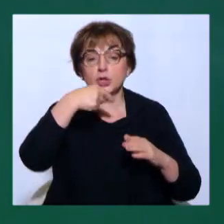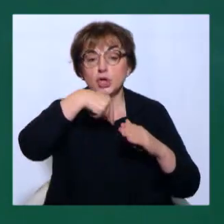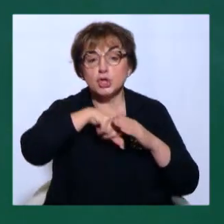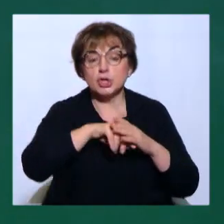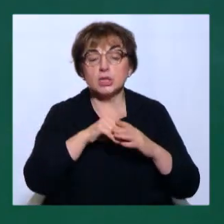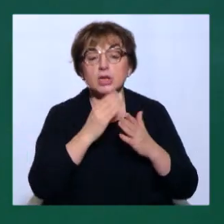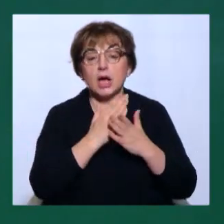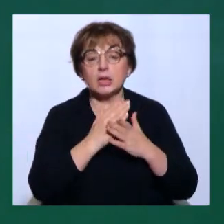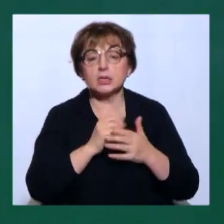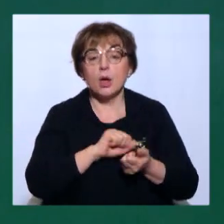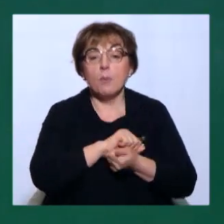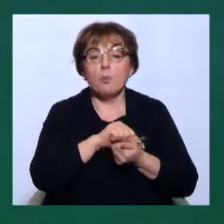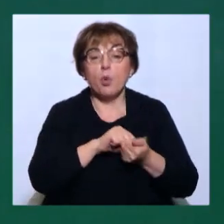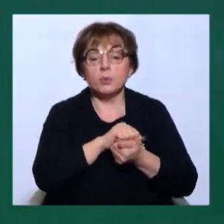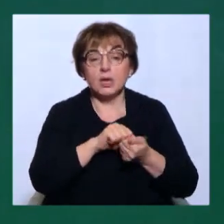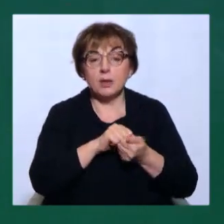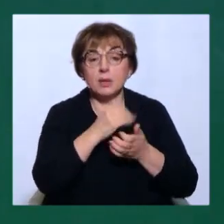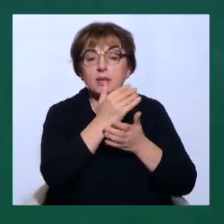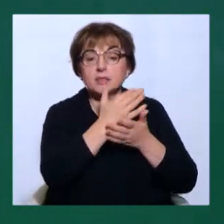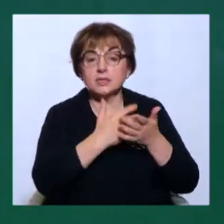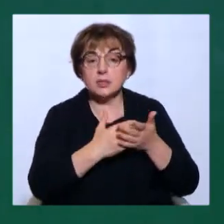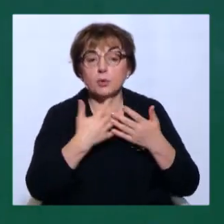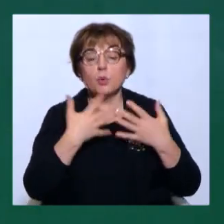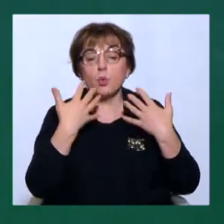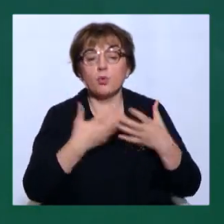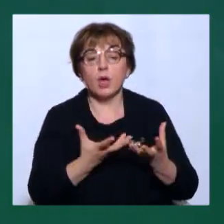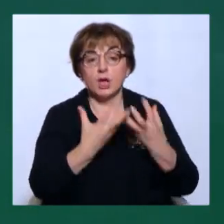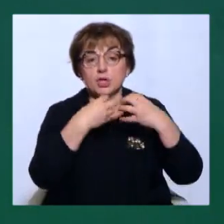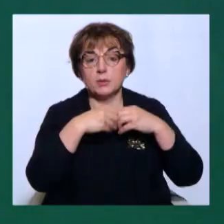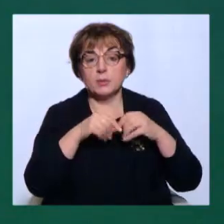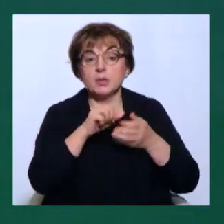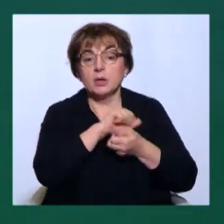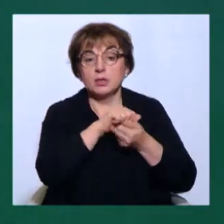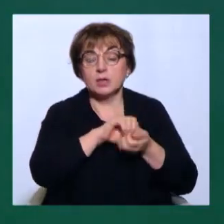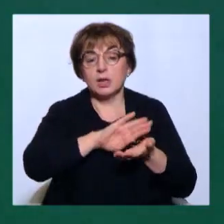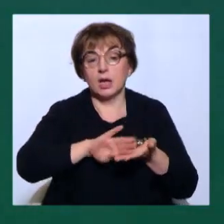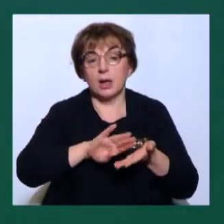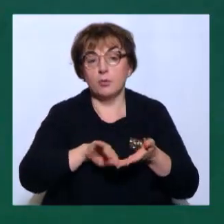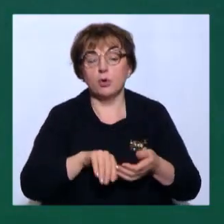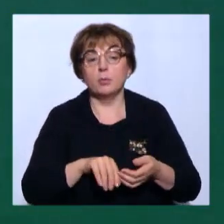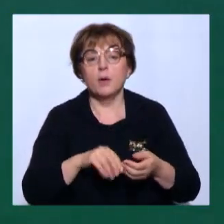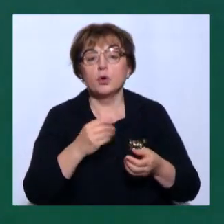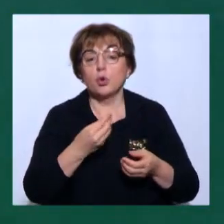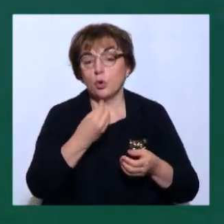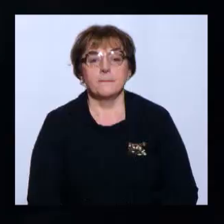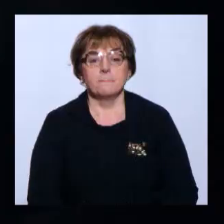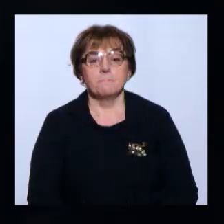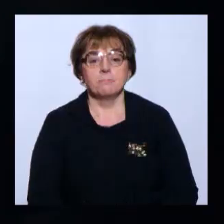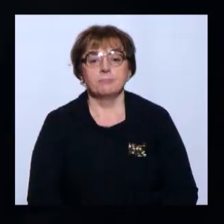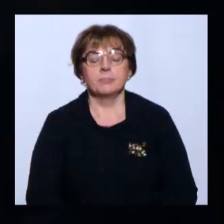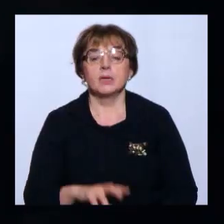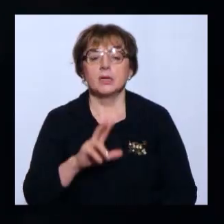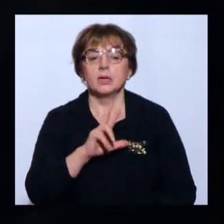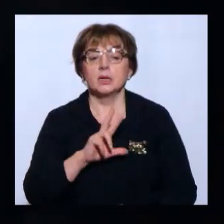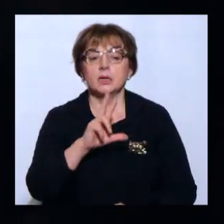მომნელებელი უჯრედები, რომლებიც გამოიმუშავებენ მომნელებელ წვენებს. განვიხილოთ, როგორ იკვებება ჰიდრა.